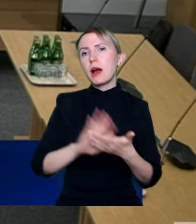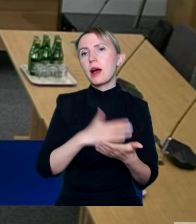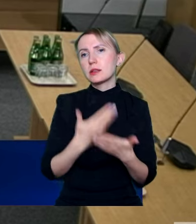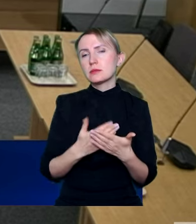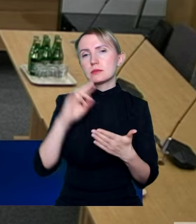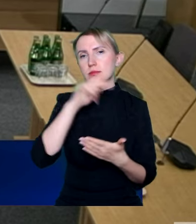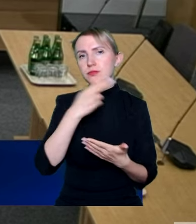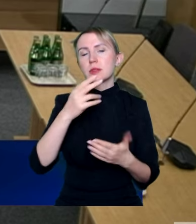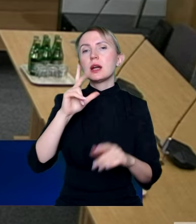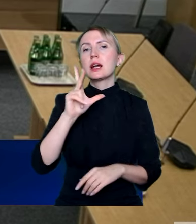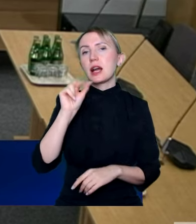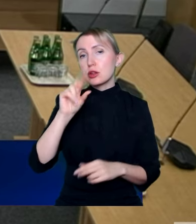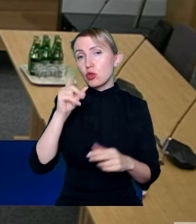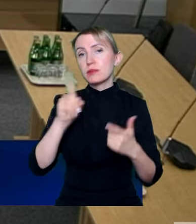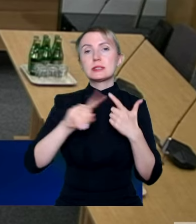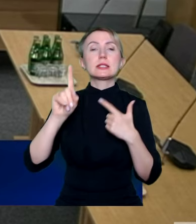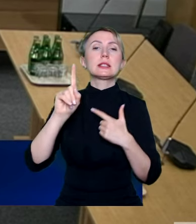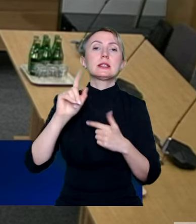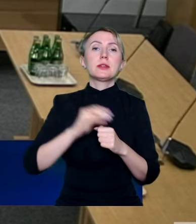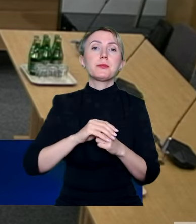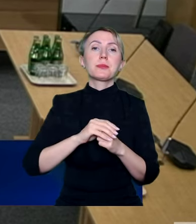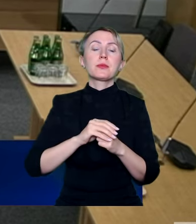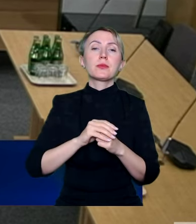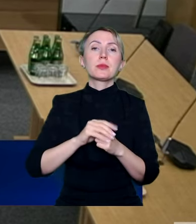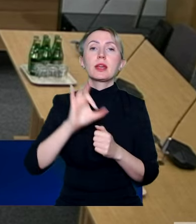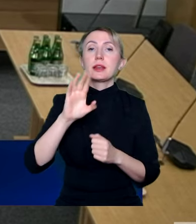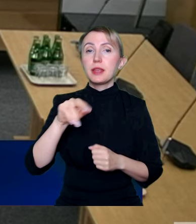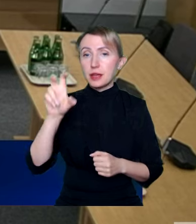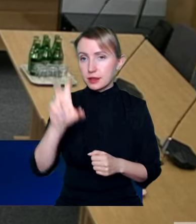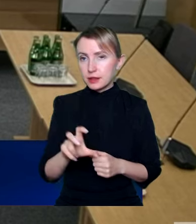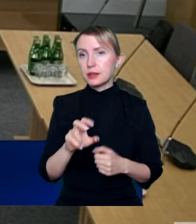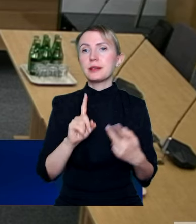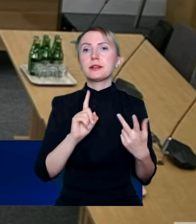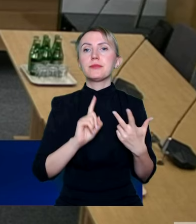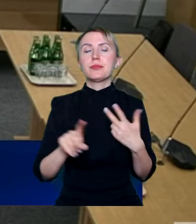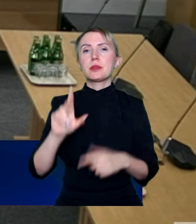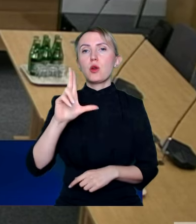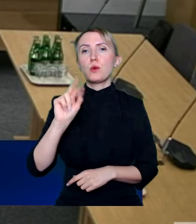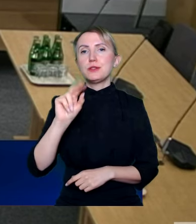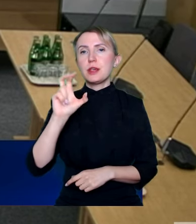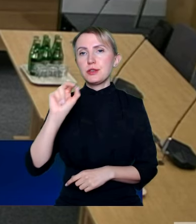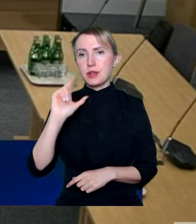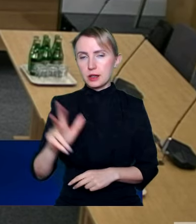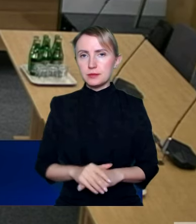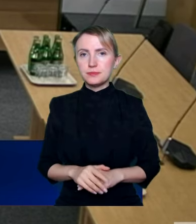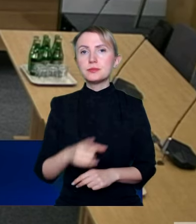posła Karnowskiego, pana mecenasa Romana Giertycha, pana Michała Kołodziejczaka, osoby, wobec których miała być prowadzona działalność